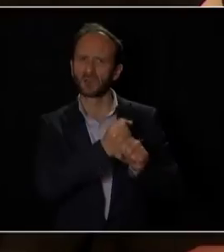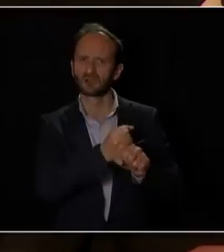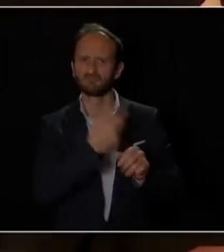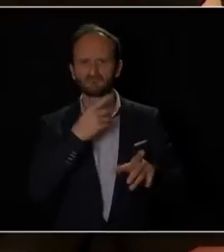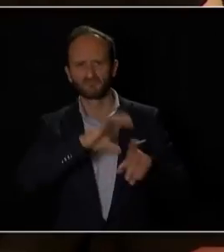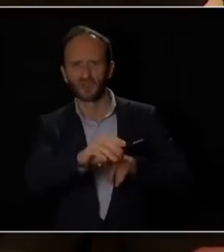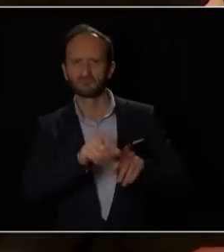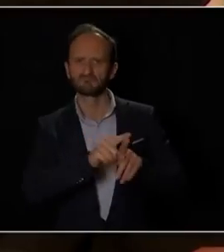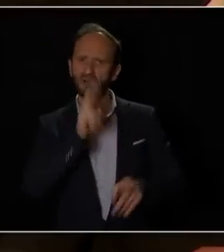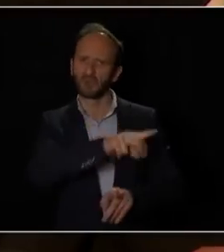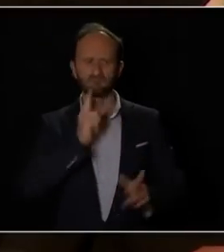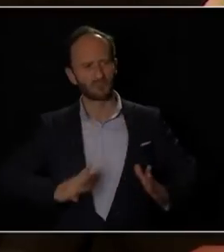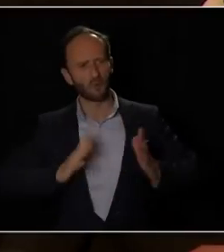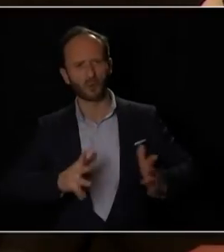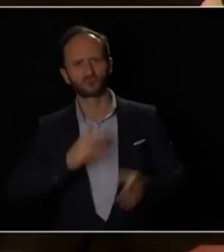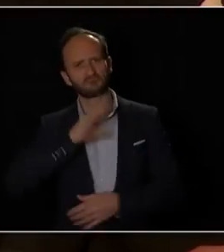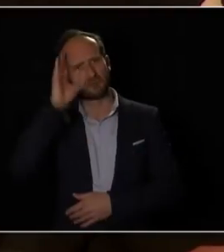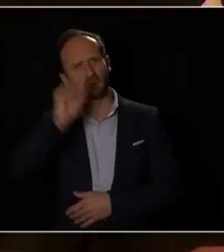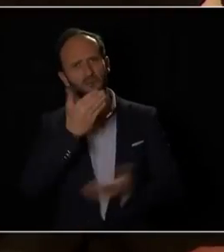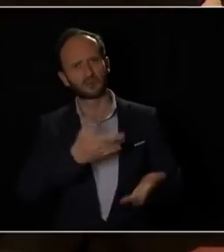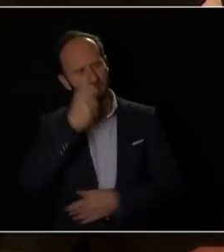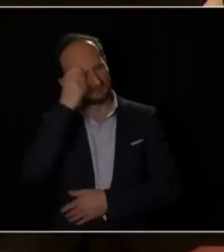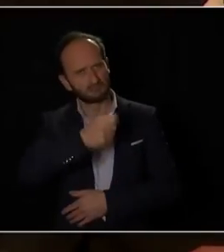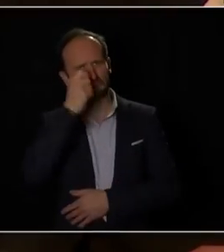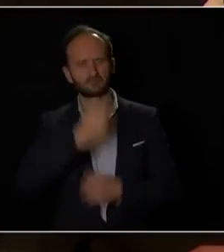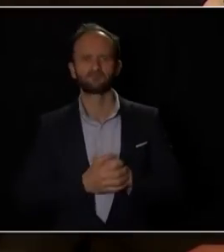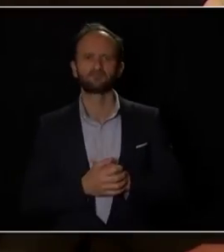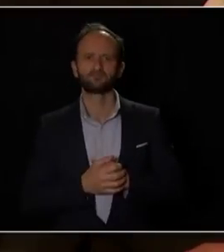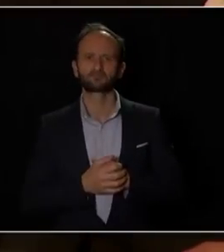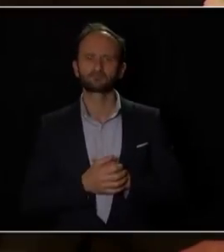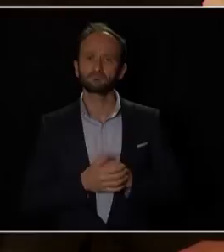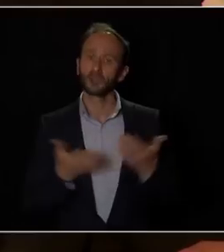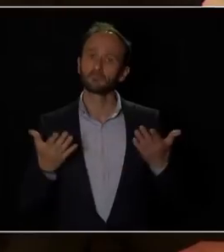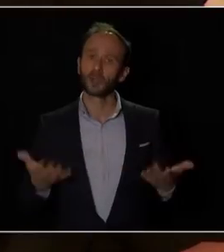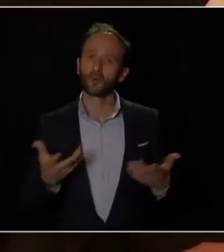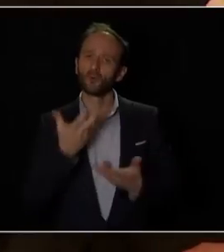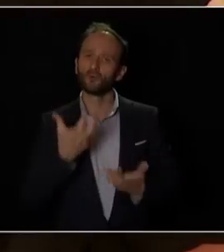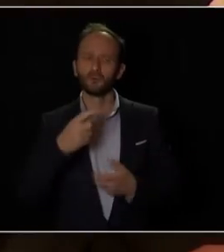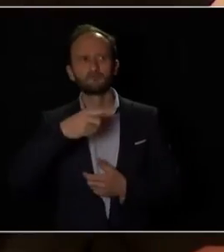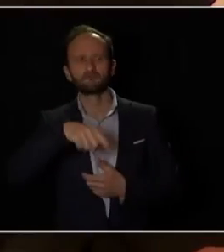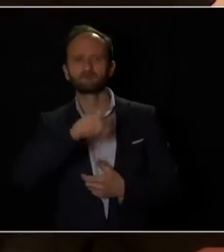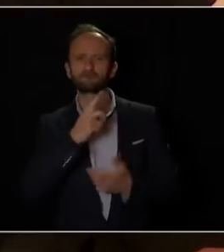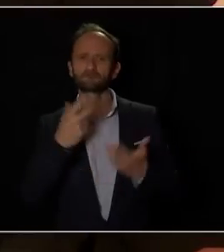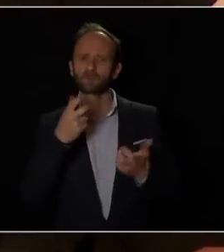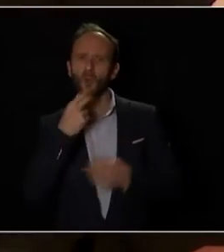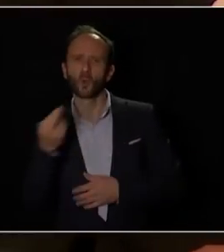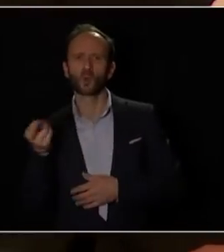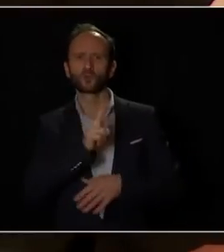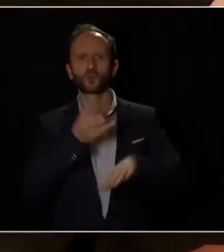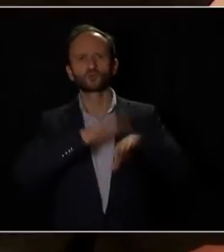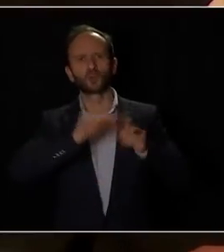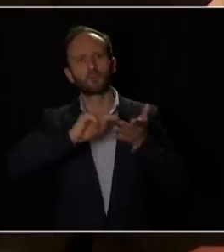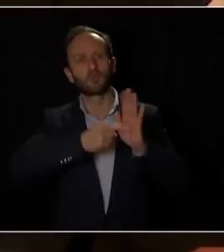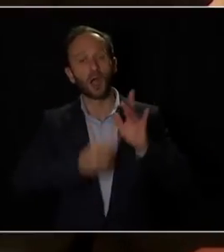avec dévouement et professionnalisme. À cet instant, si vous le voulez, je voudrais revenir sur un fait majeur pour